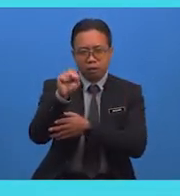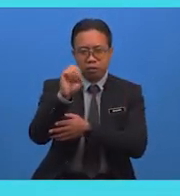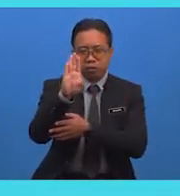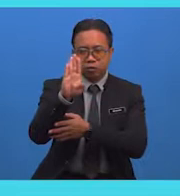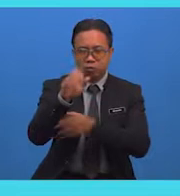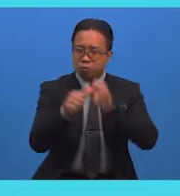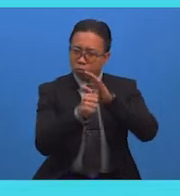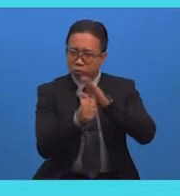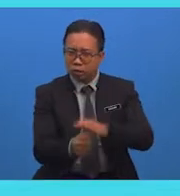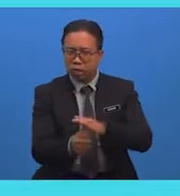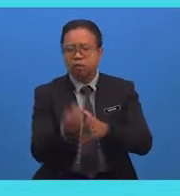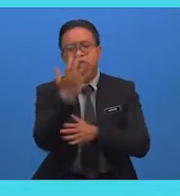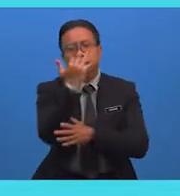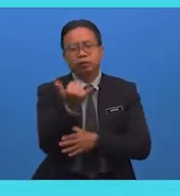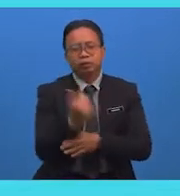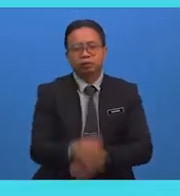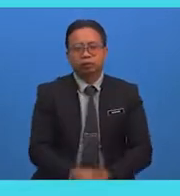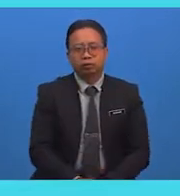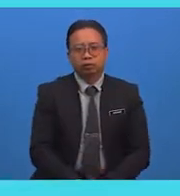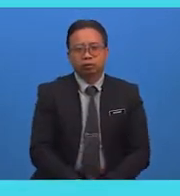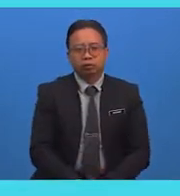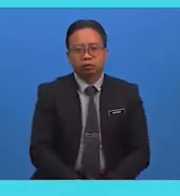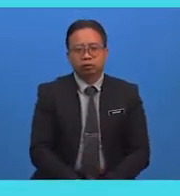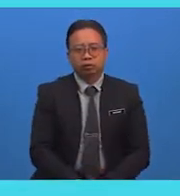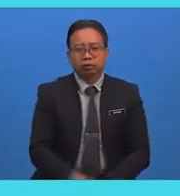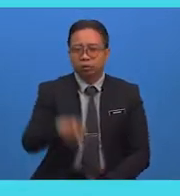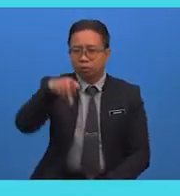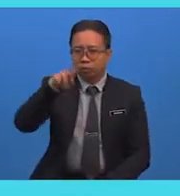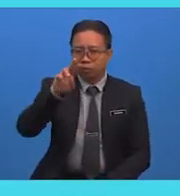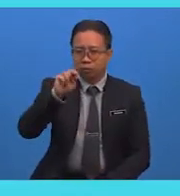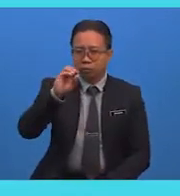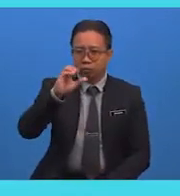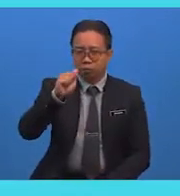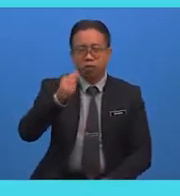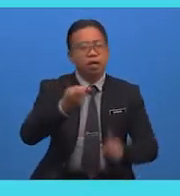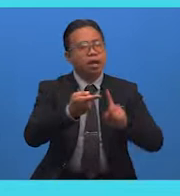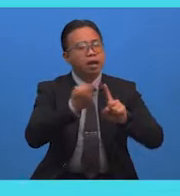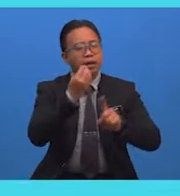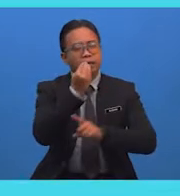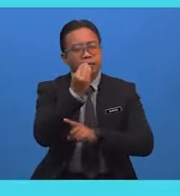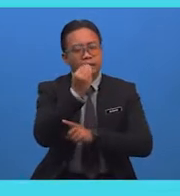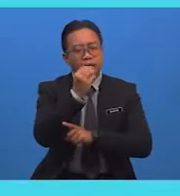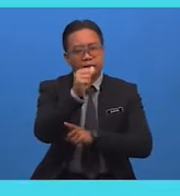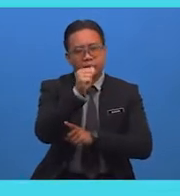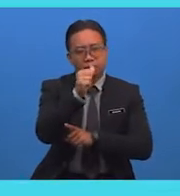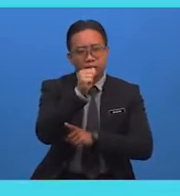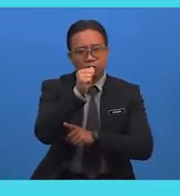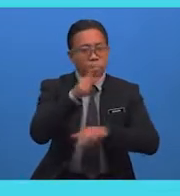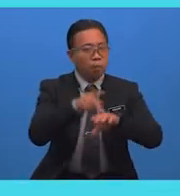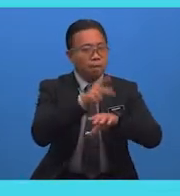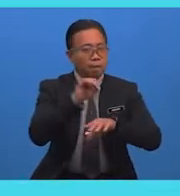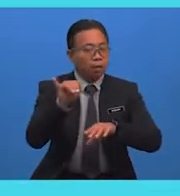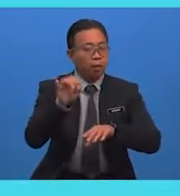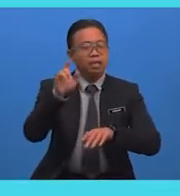salah laku murid di sekolah boleh berlaku adalah berpunca daripada pengambilan makanan, minuman dan